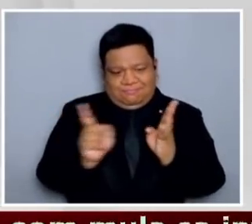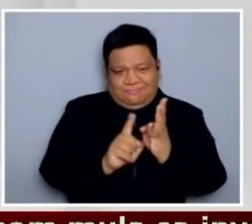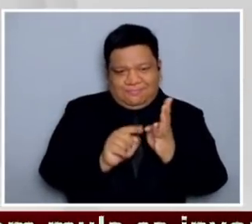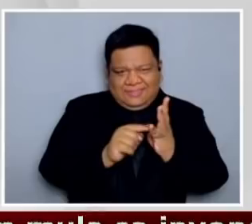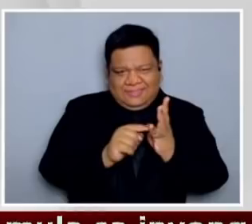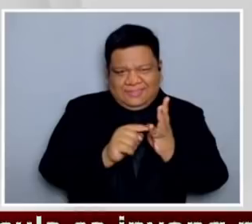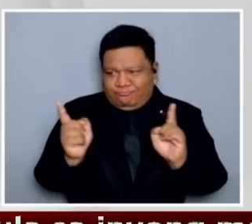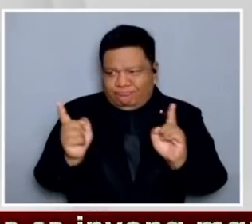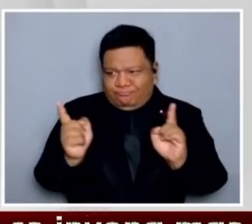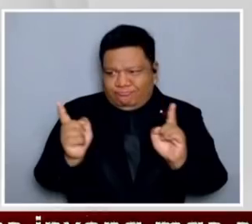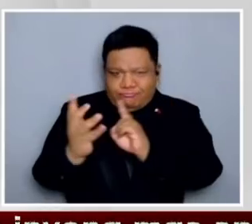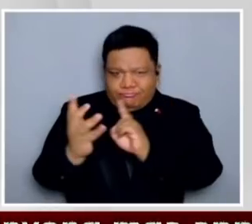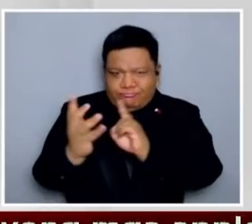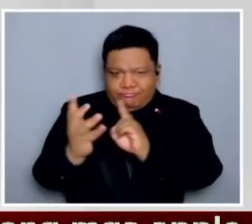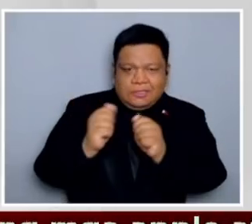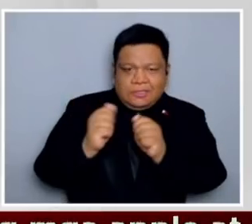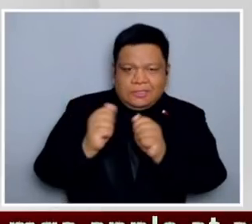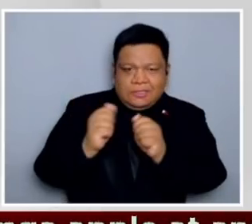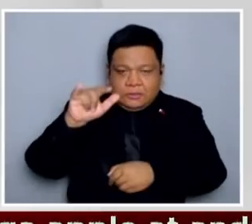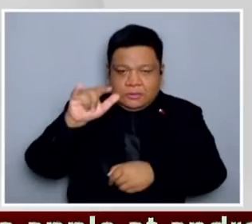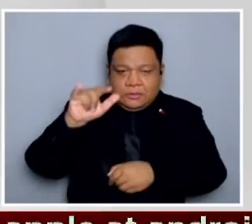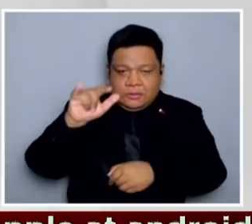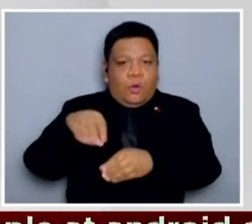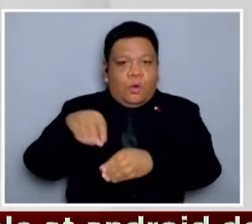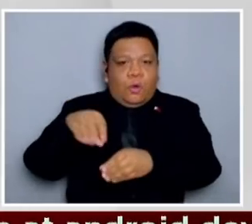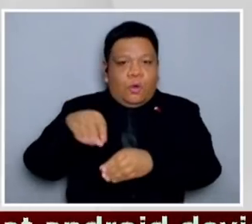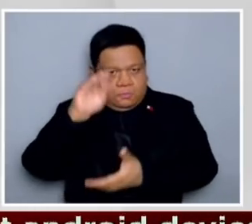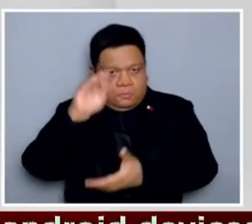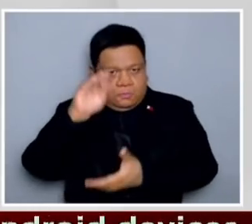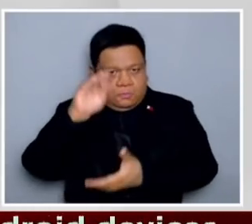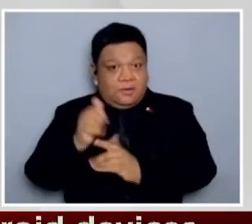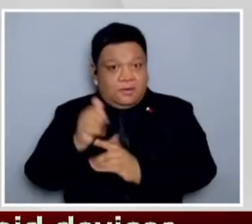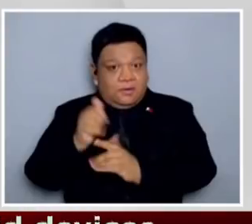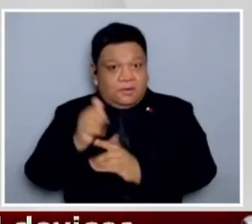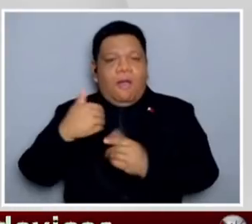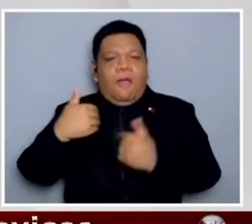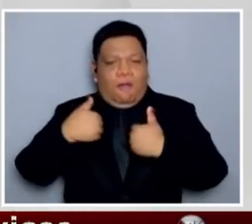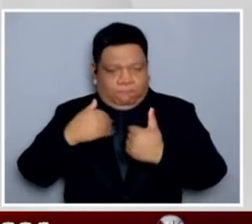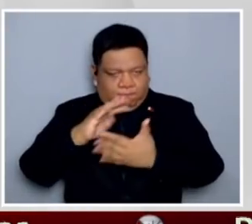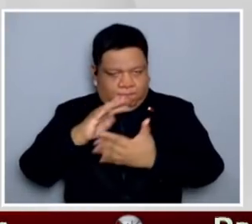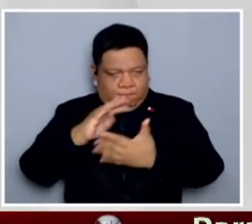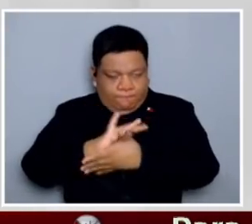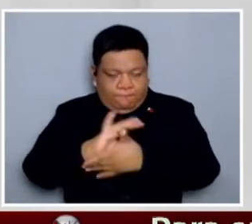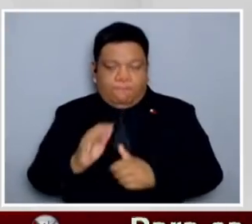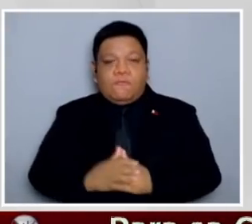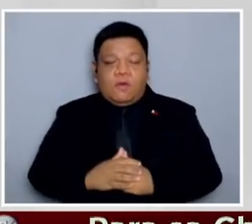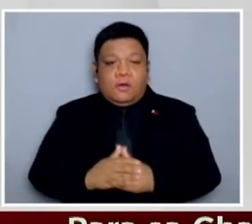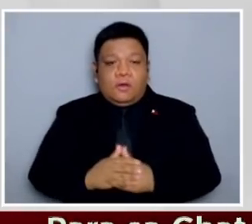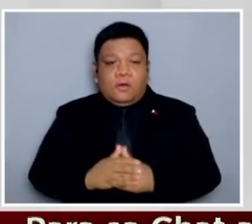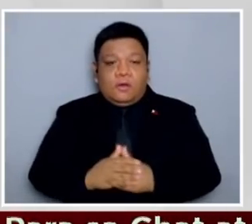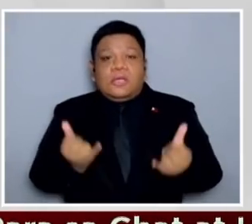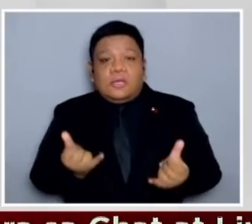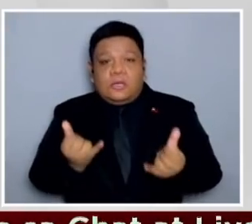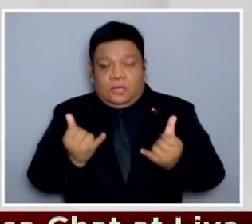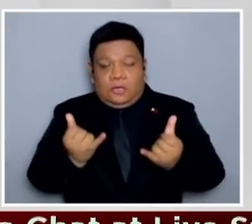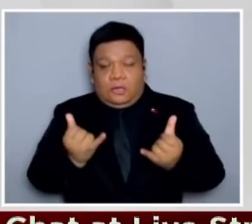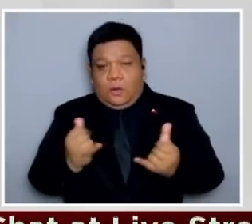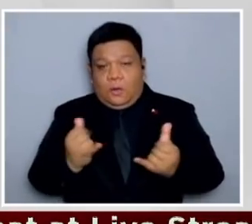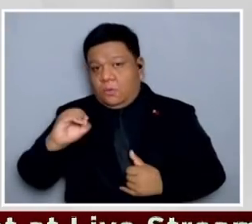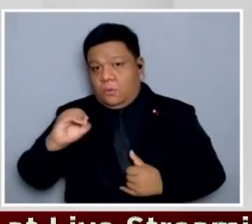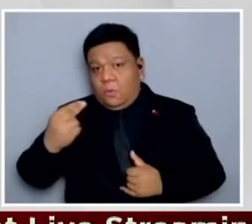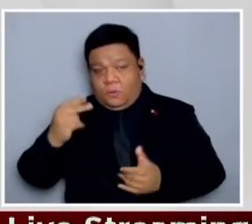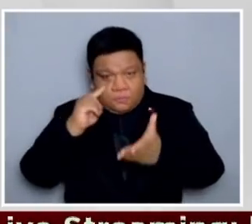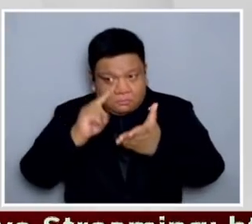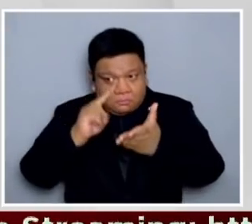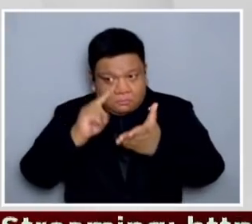Kabilang na rin dito ang kanyang asawa na nagpositibo rin sa COVID. Kasalukuyang vine-verify ng DOH ang test results ng mga